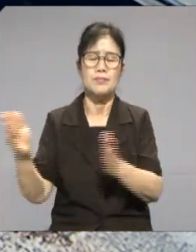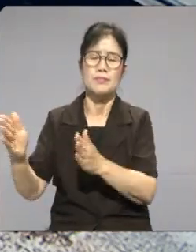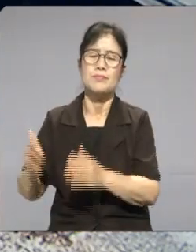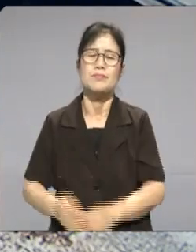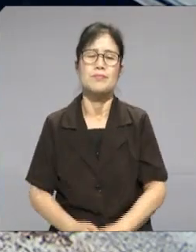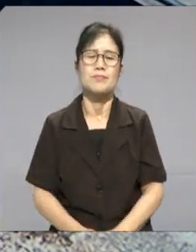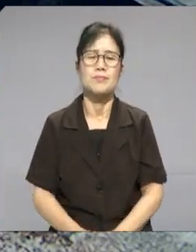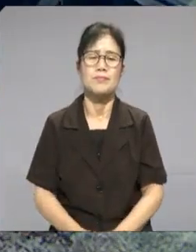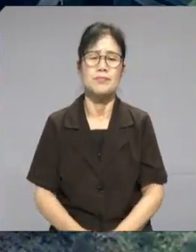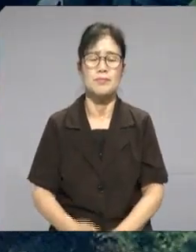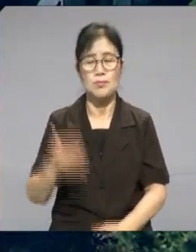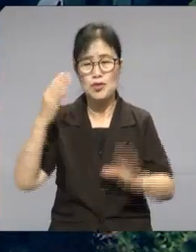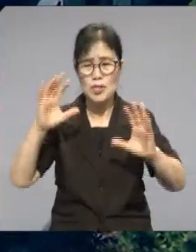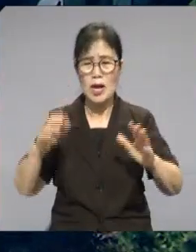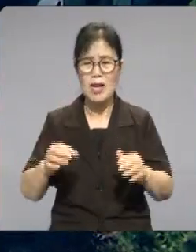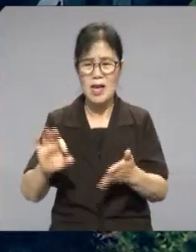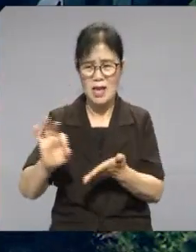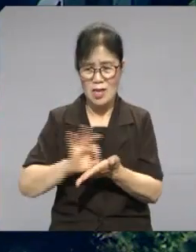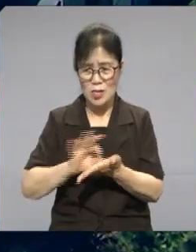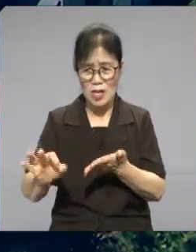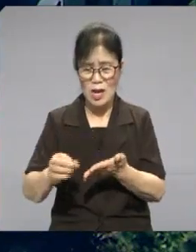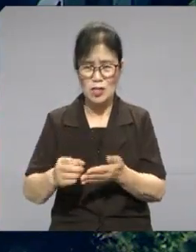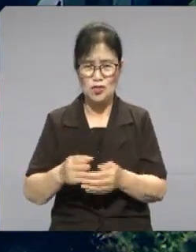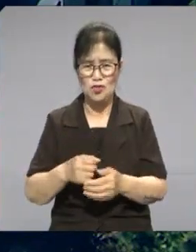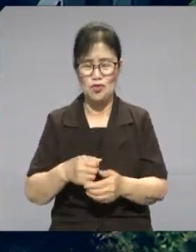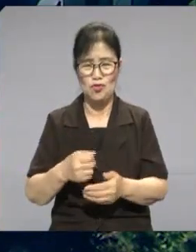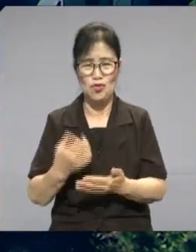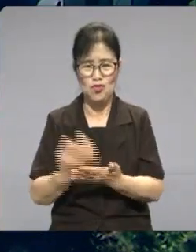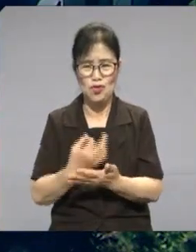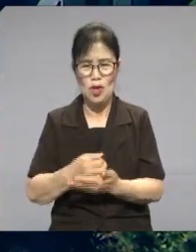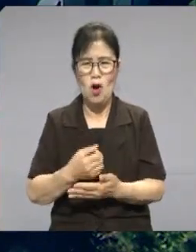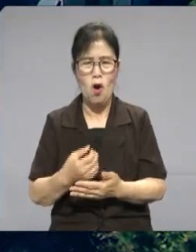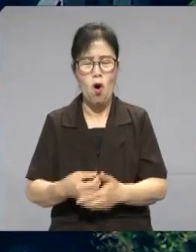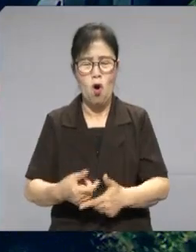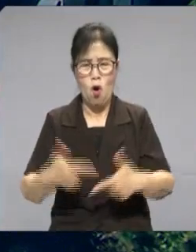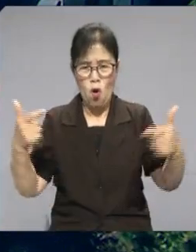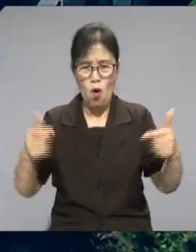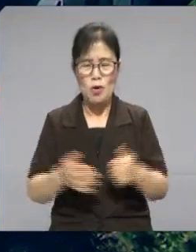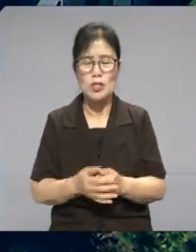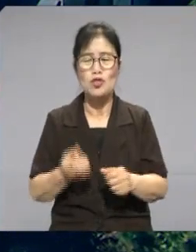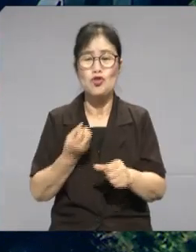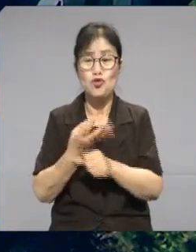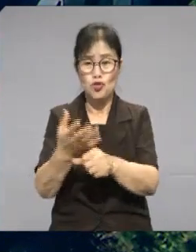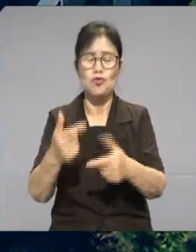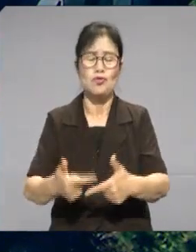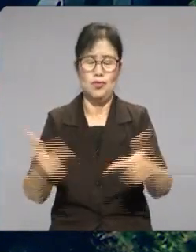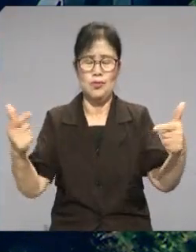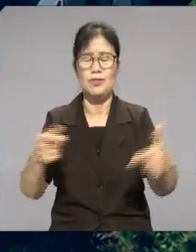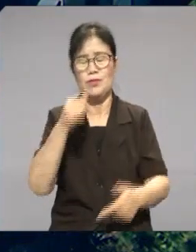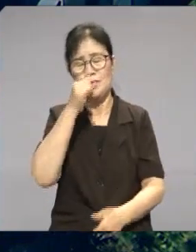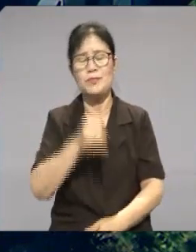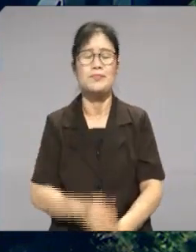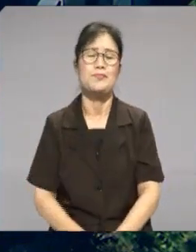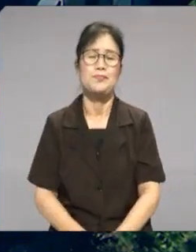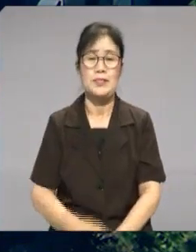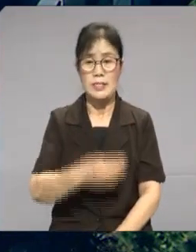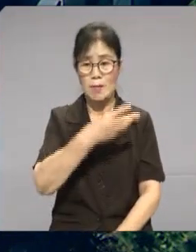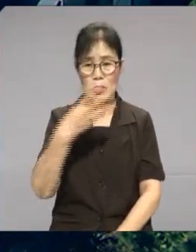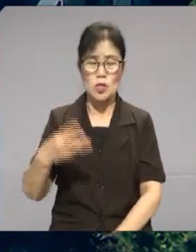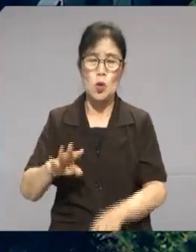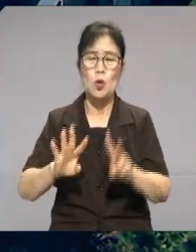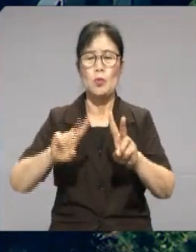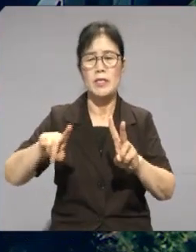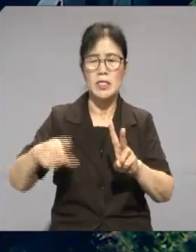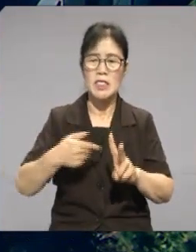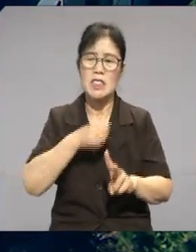다음 소식입니다. 우리나라 경상수지가 최대 규모로 불어났고 수출 역시 8개월째 증가세를 보이고 있습니다. 삼성전자는 올해